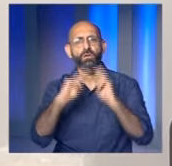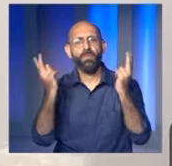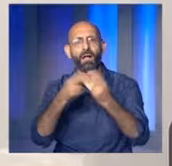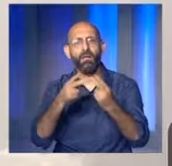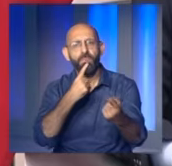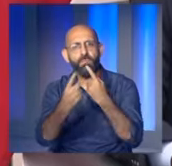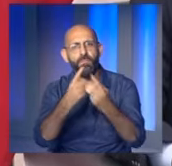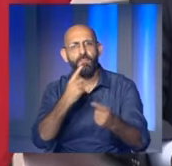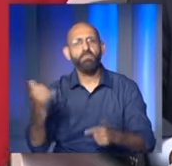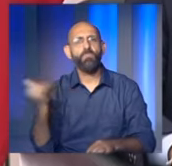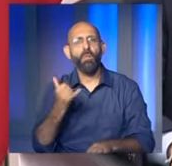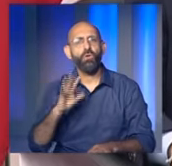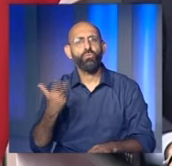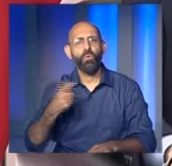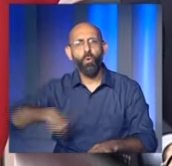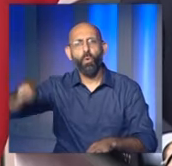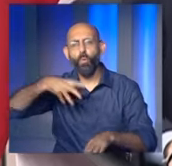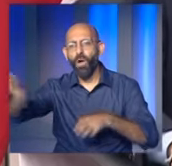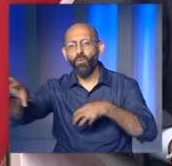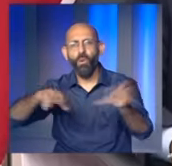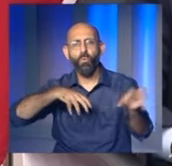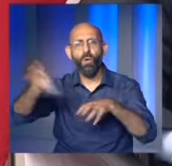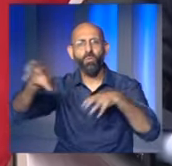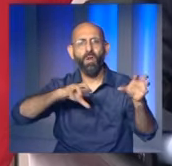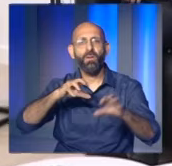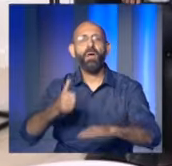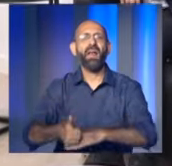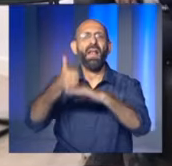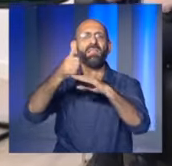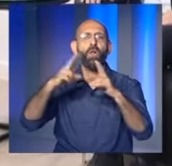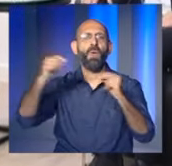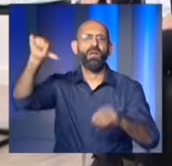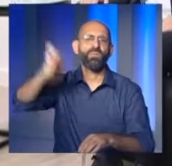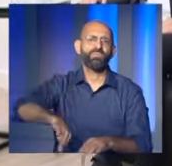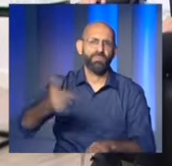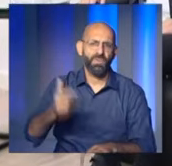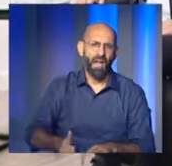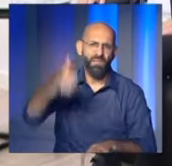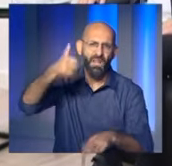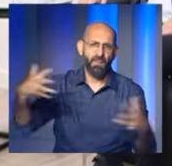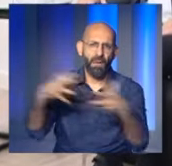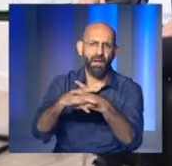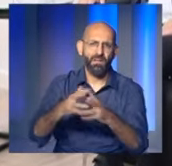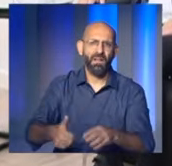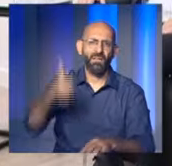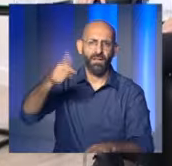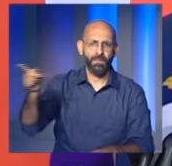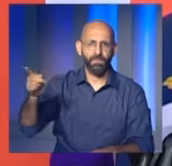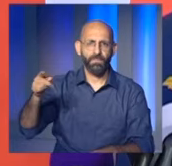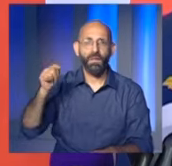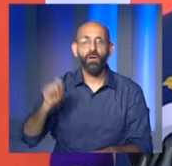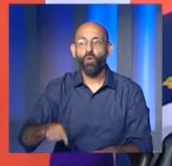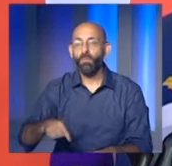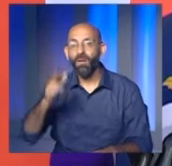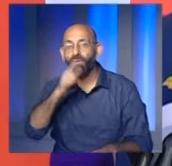الله بعد اللقاء على أن أي من الأفرقاء لا يستطيع الوصول إلى رئيس، وبالتالي لابد من التوافق.